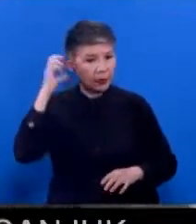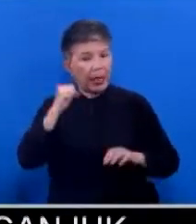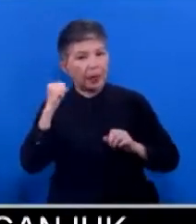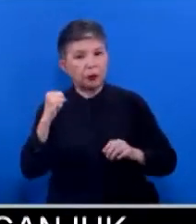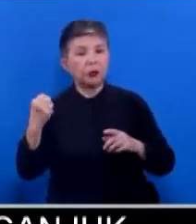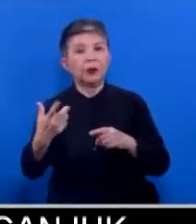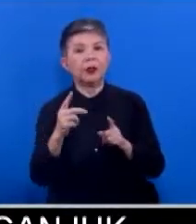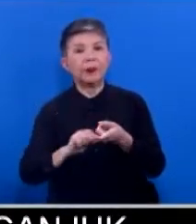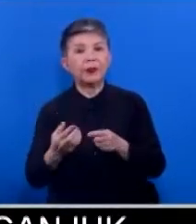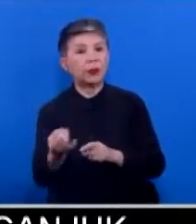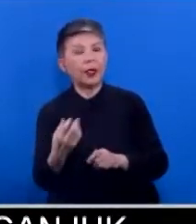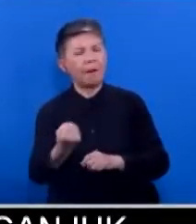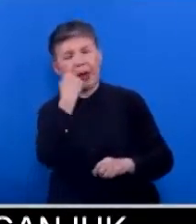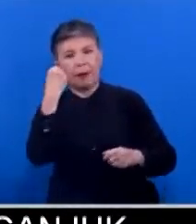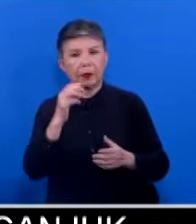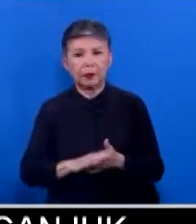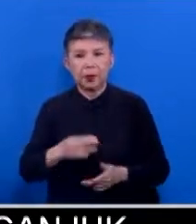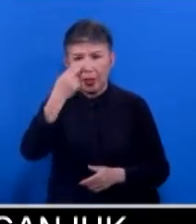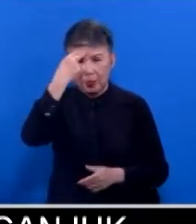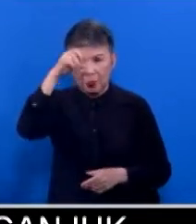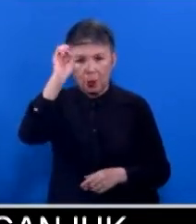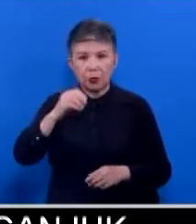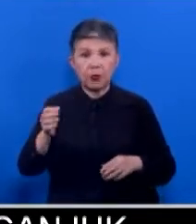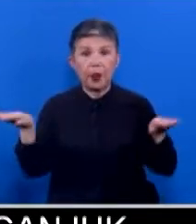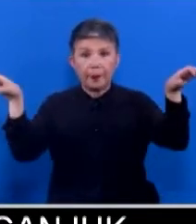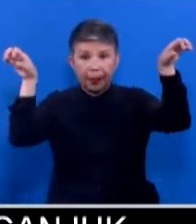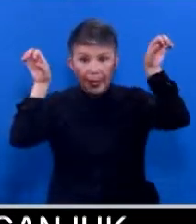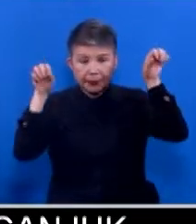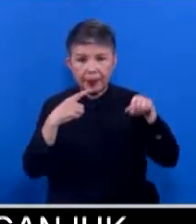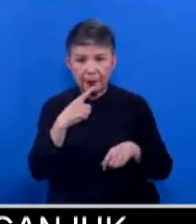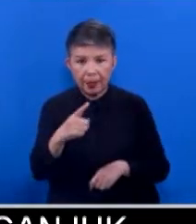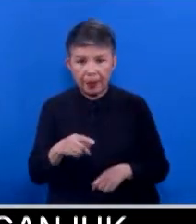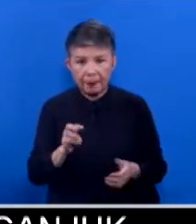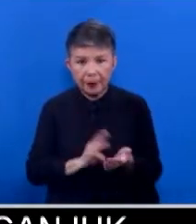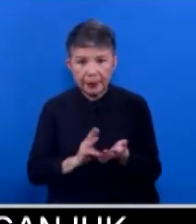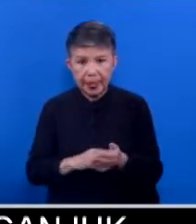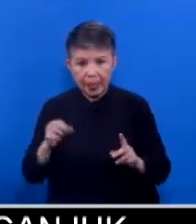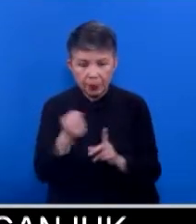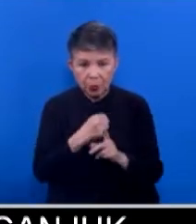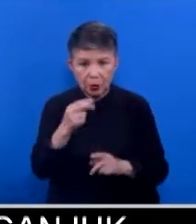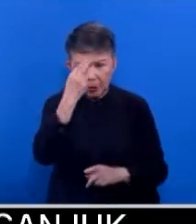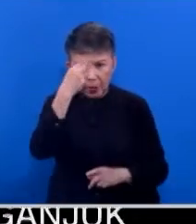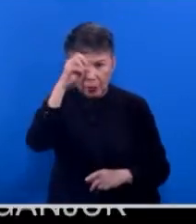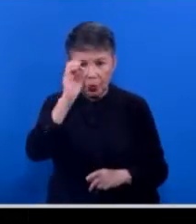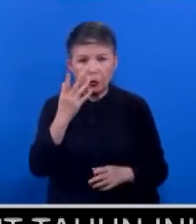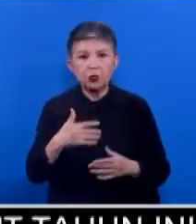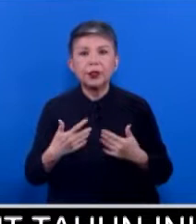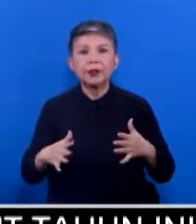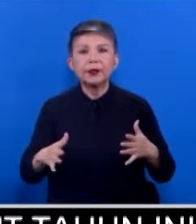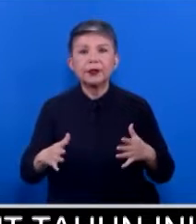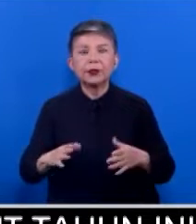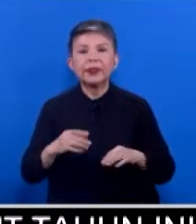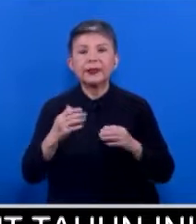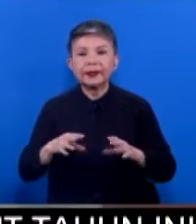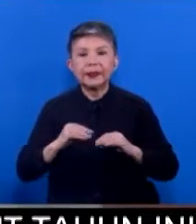sini. Kapolres Minahasa KBP Tommy Soisa mengatakan kasus penganiayaan Kapolsek Tolimambot sudah diselesaikan secara